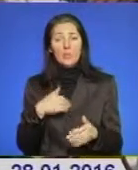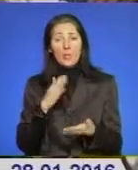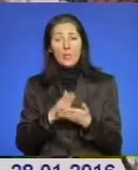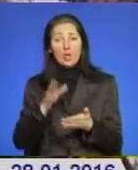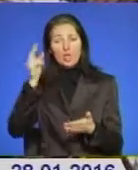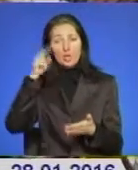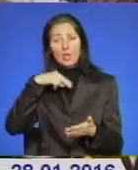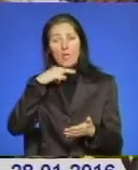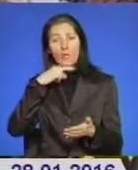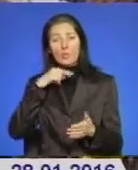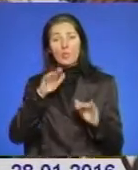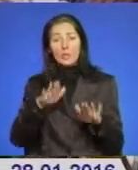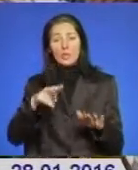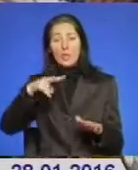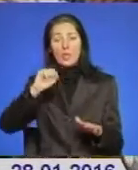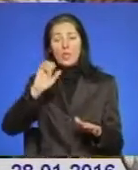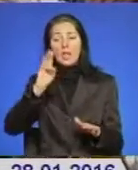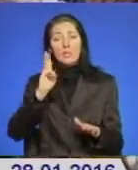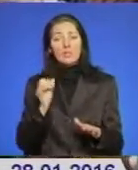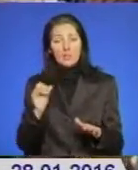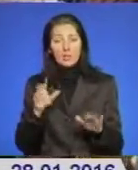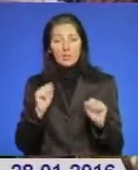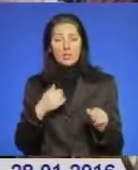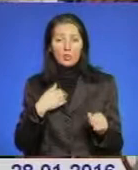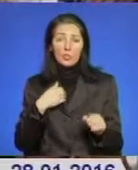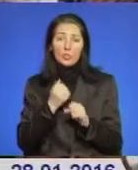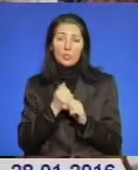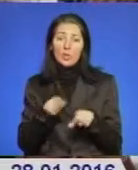увазі місцеву ланівецьку владу. Тому ми вдалися до такої дії.